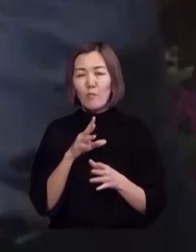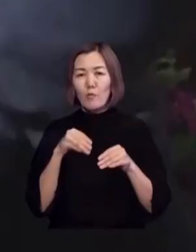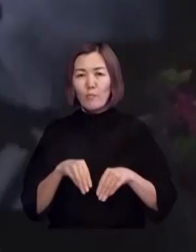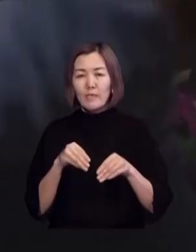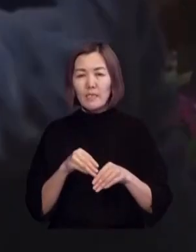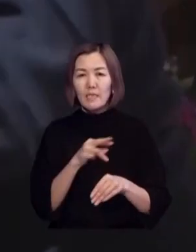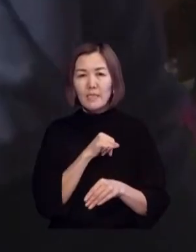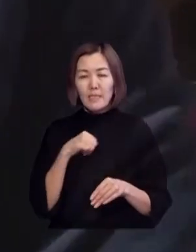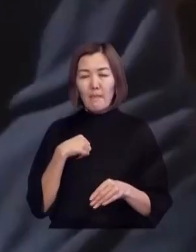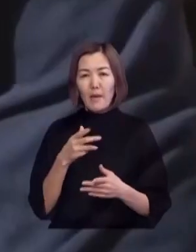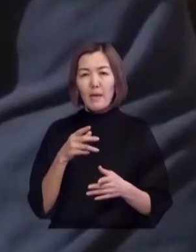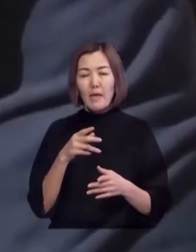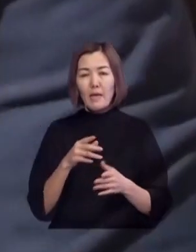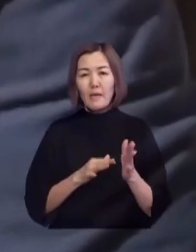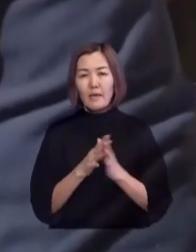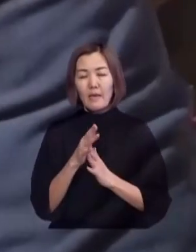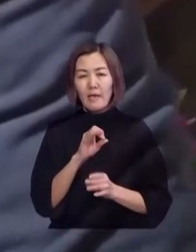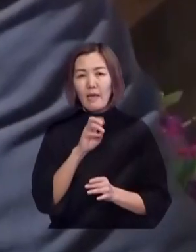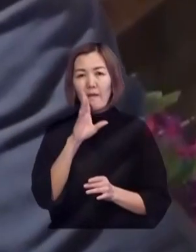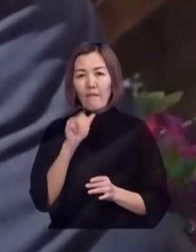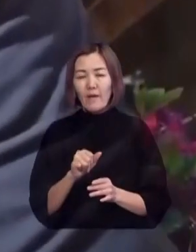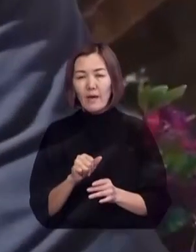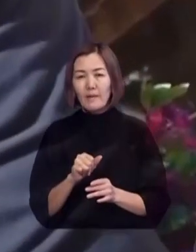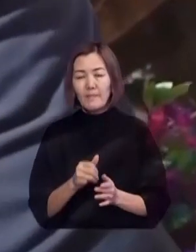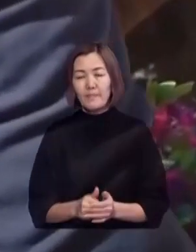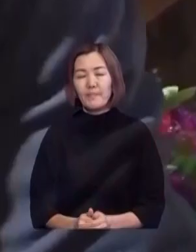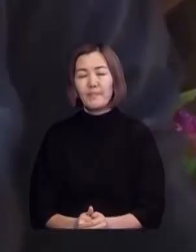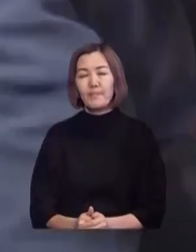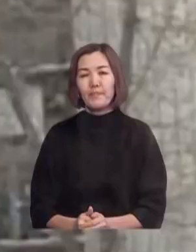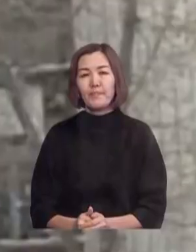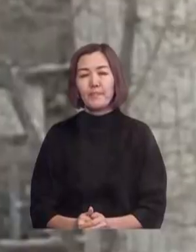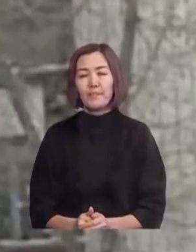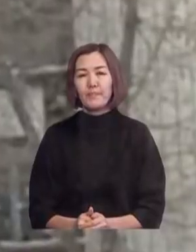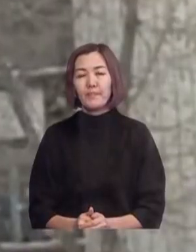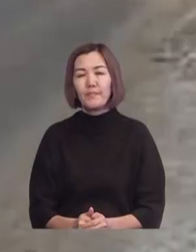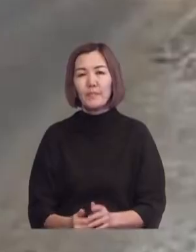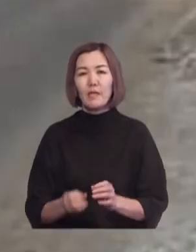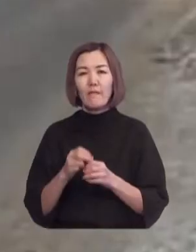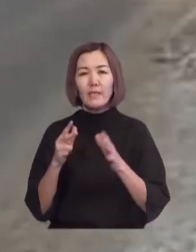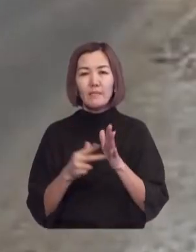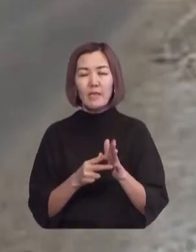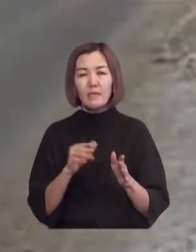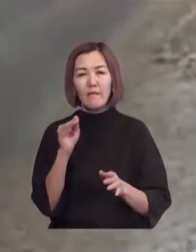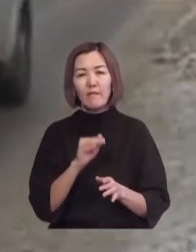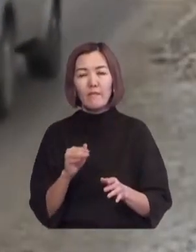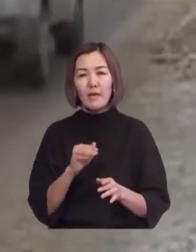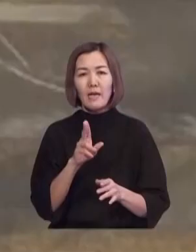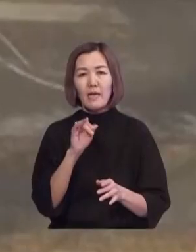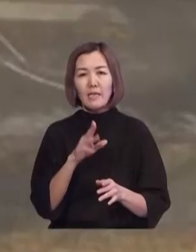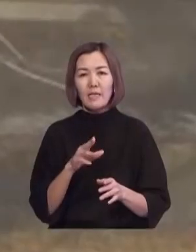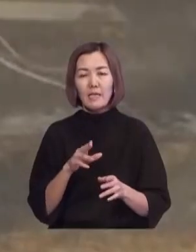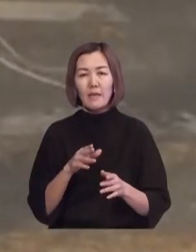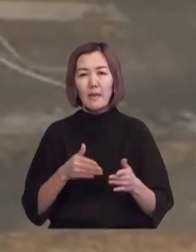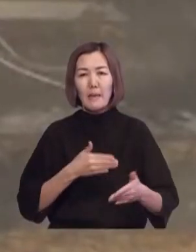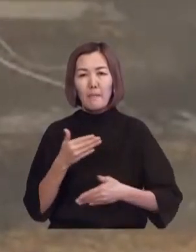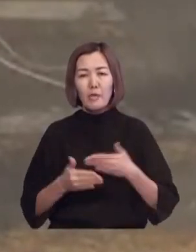сама Ева, которой прекрасное побережье напомнило покинутый рай. 18 февраля в Казани на пешеходном переходе